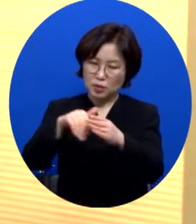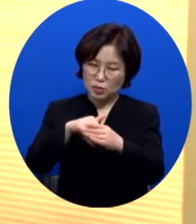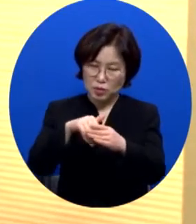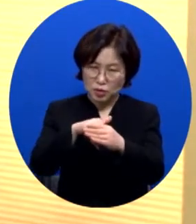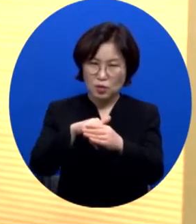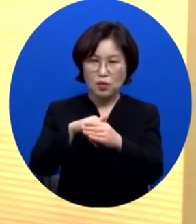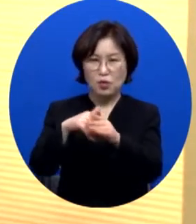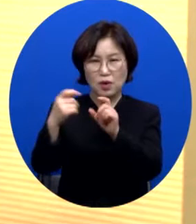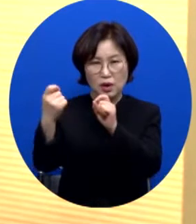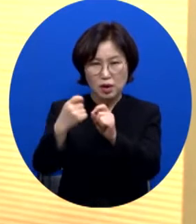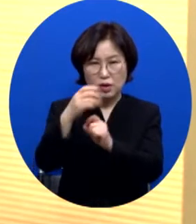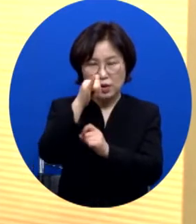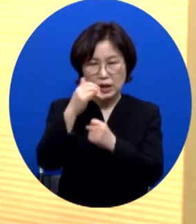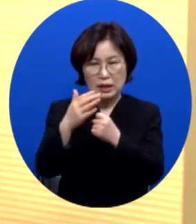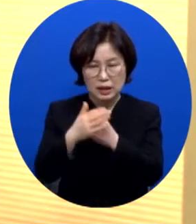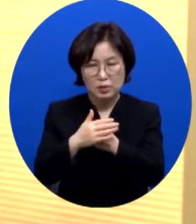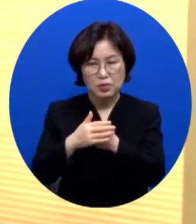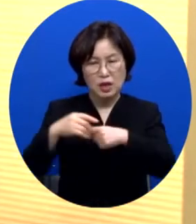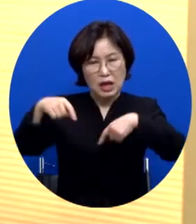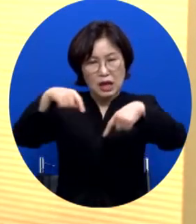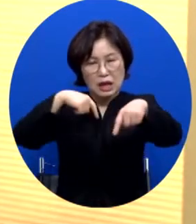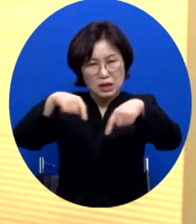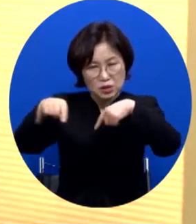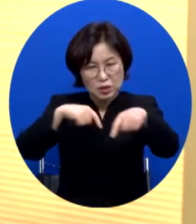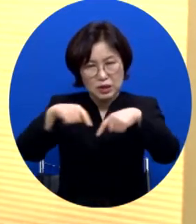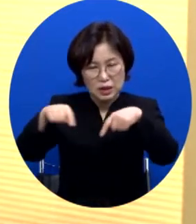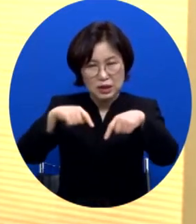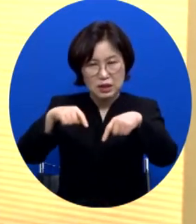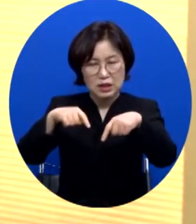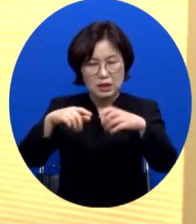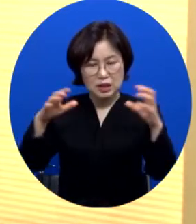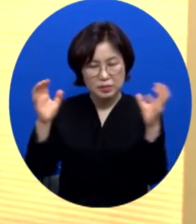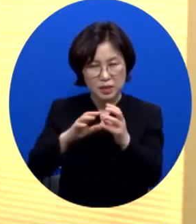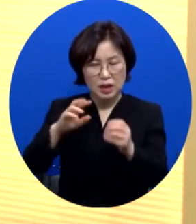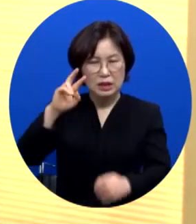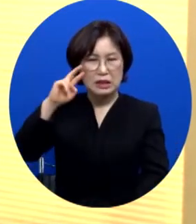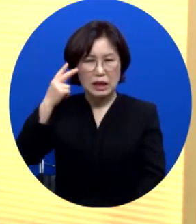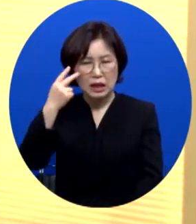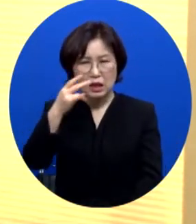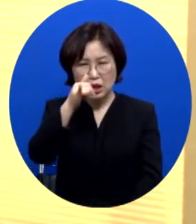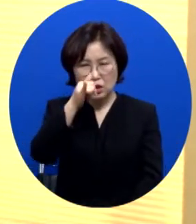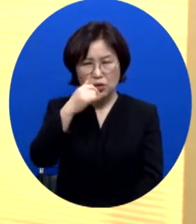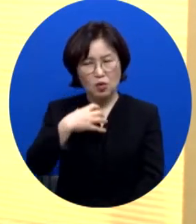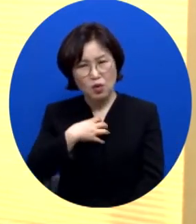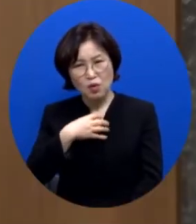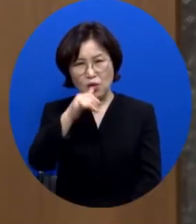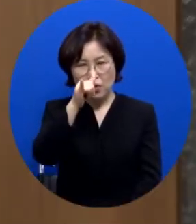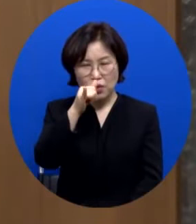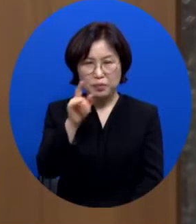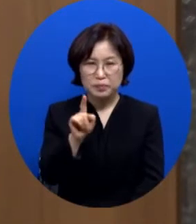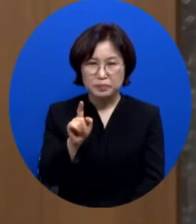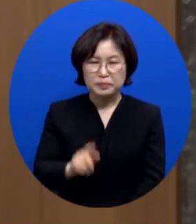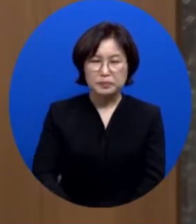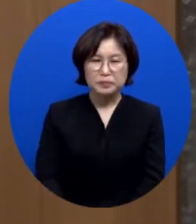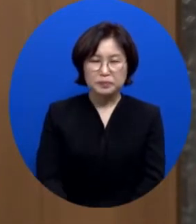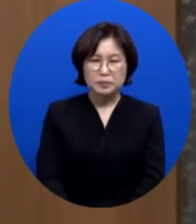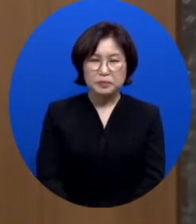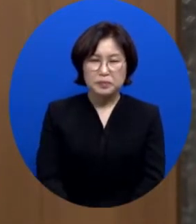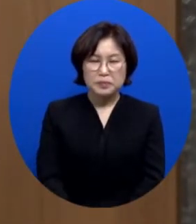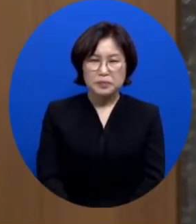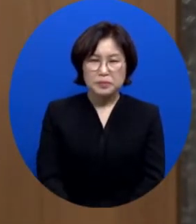대통령 선거를 앞두고 자칫 이 정치 집회가 되지 않을까라는 우려가 있습니다. 이 부분에 대해서 어떻게 생각하세요?